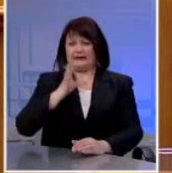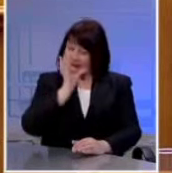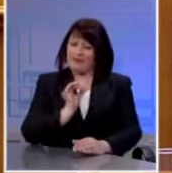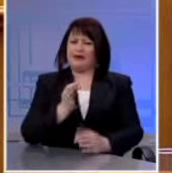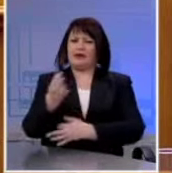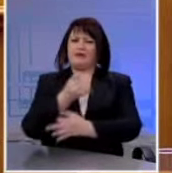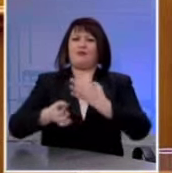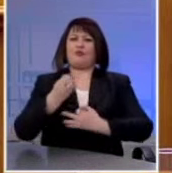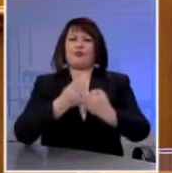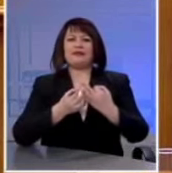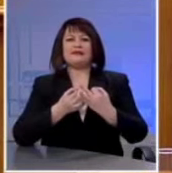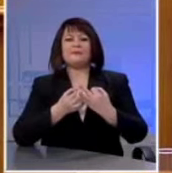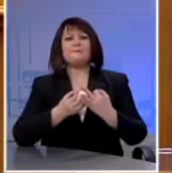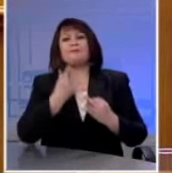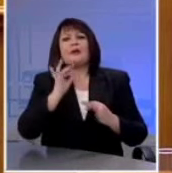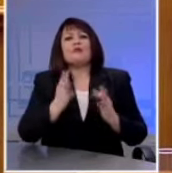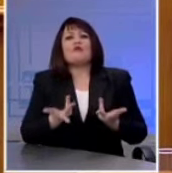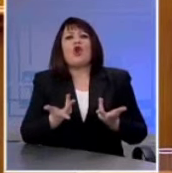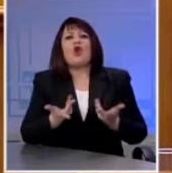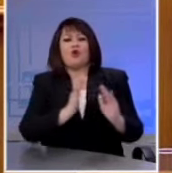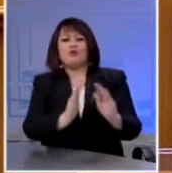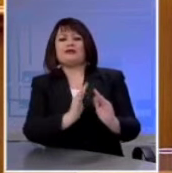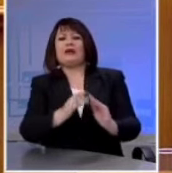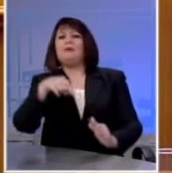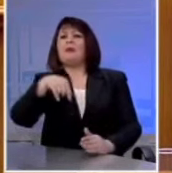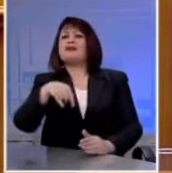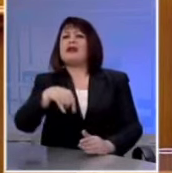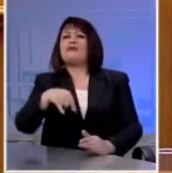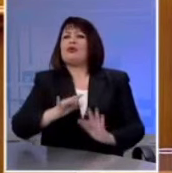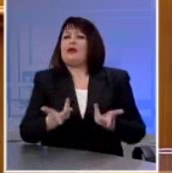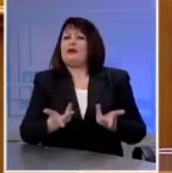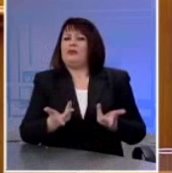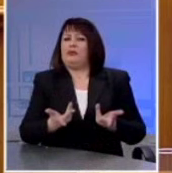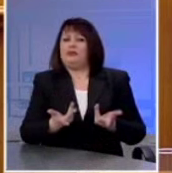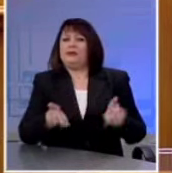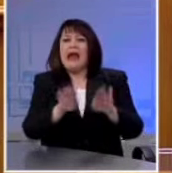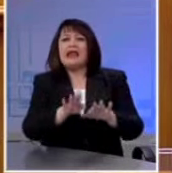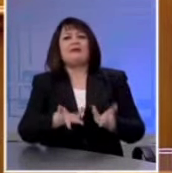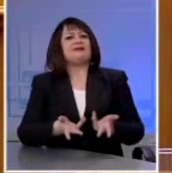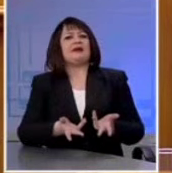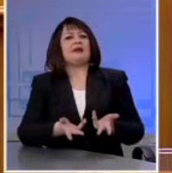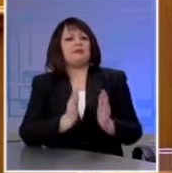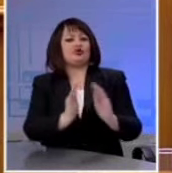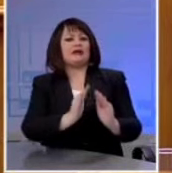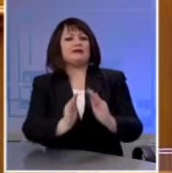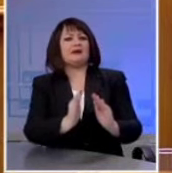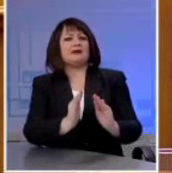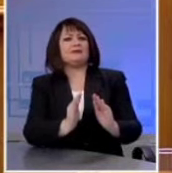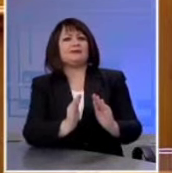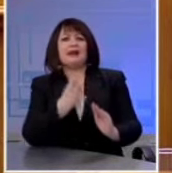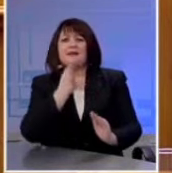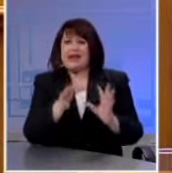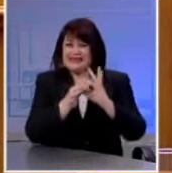εξήγηση, γιατί καλύπτεται τον κύριο Παπασταύρου. Και τον καλύπτεται σαν να ήταν δικό